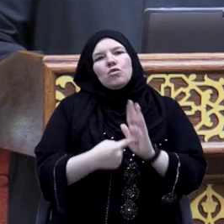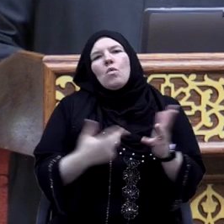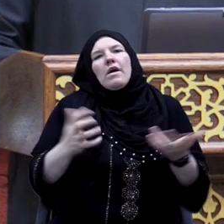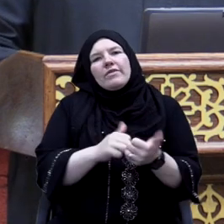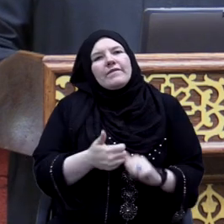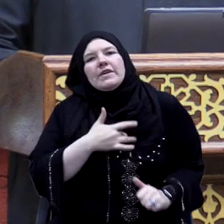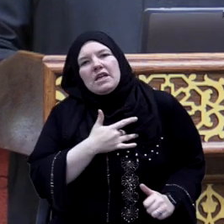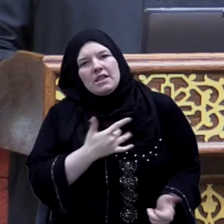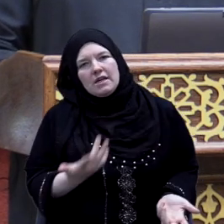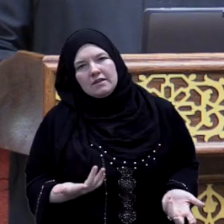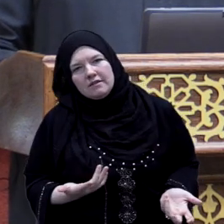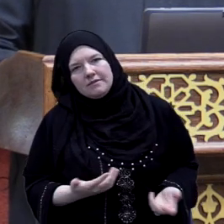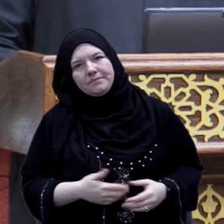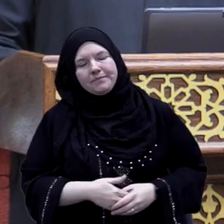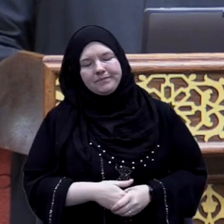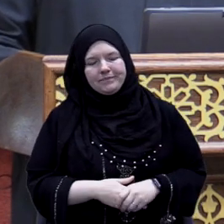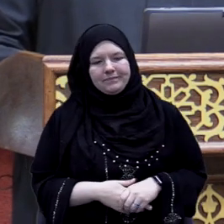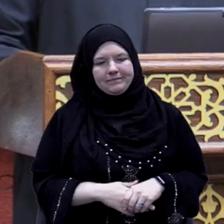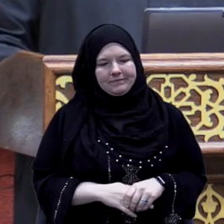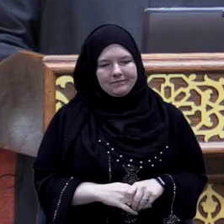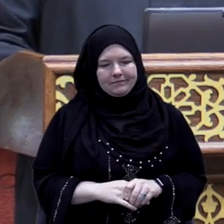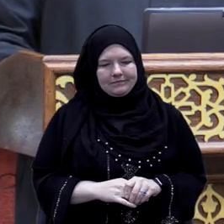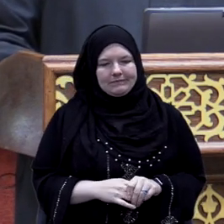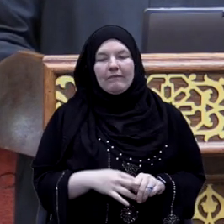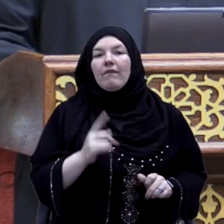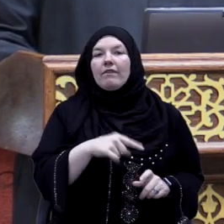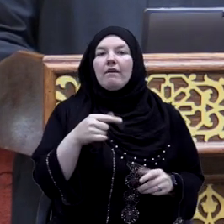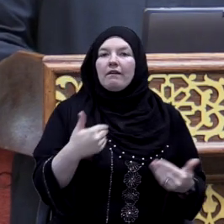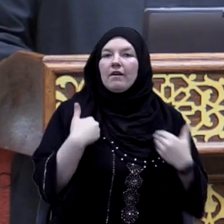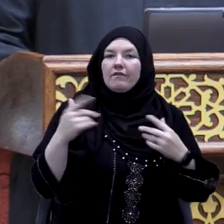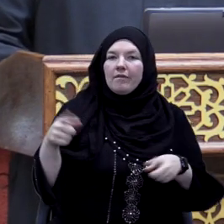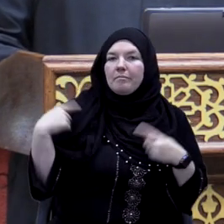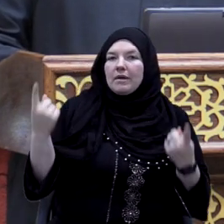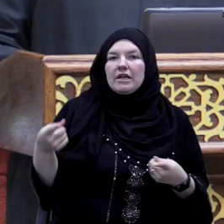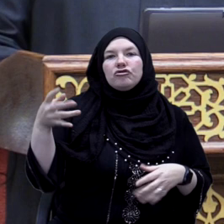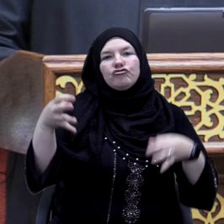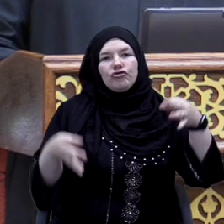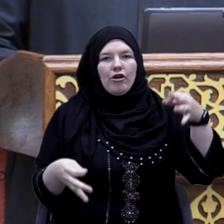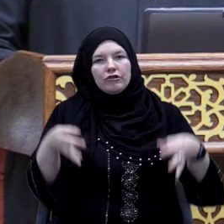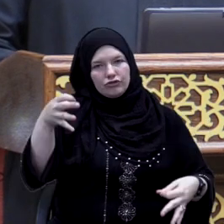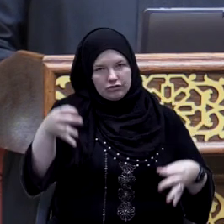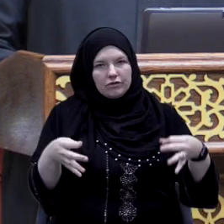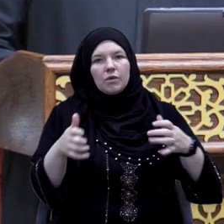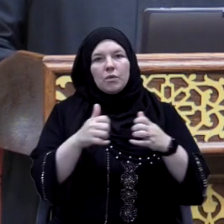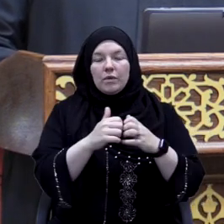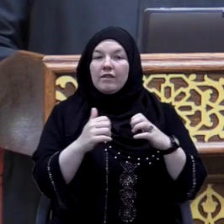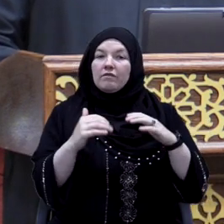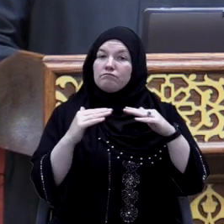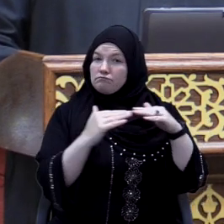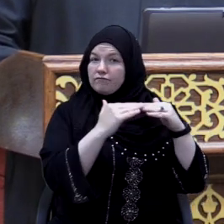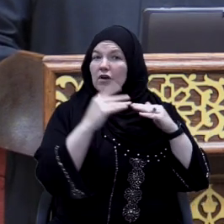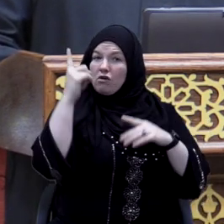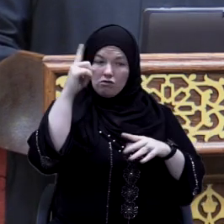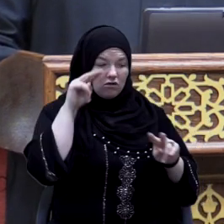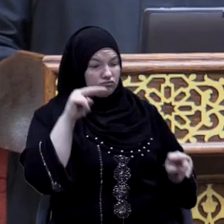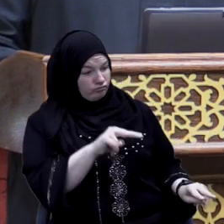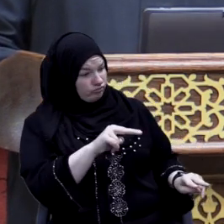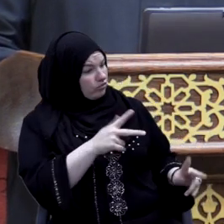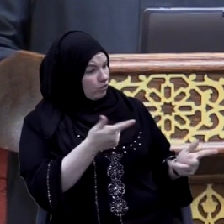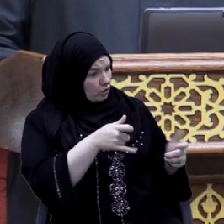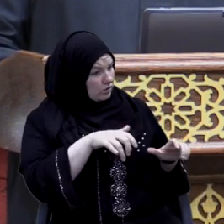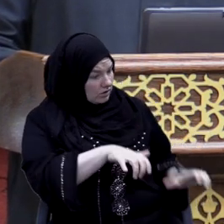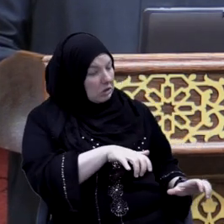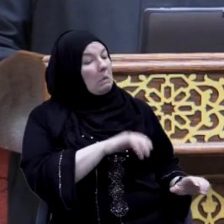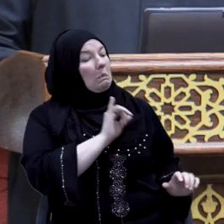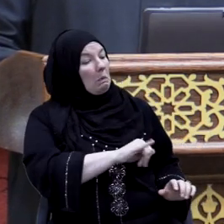وَقُضِيَ بَيْنَهُمْ بِالْقِسْطِ, and they have been judged with justice, and